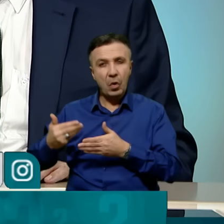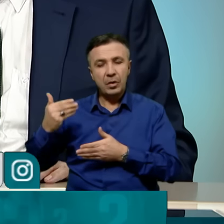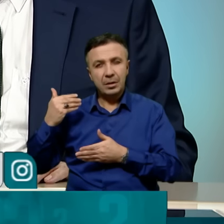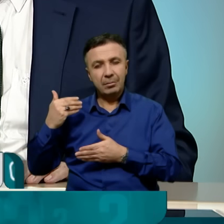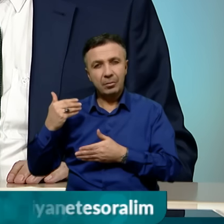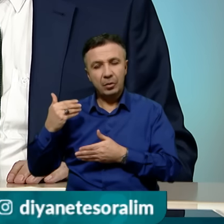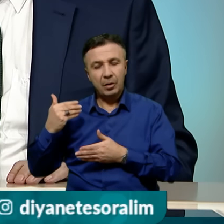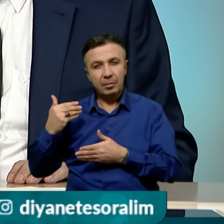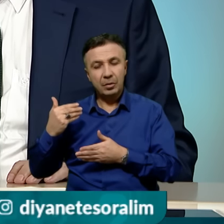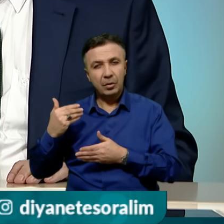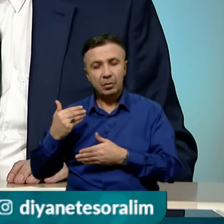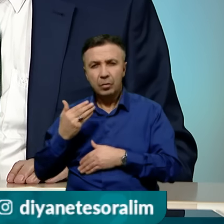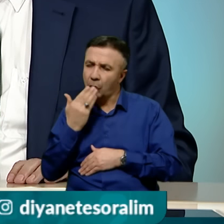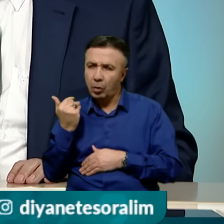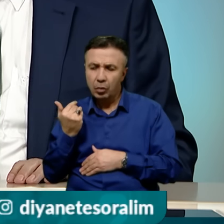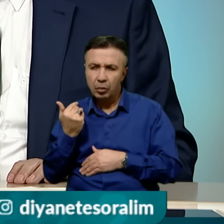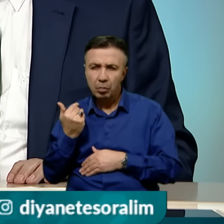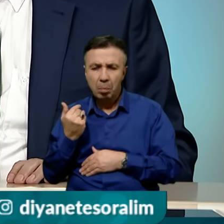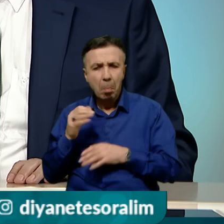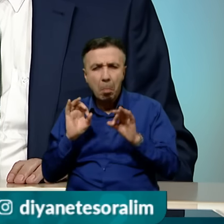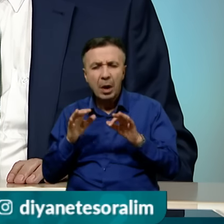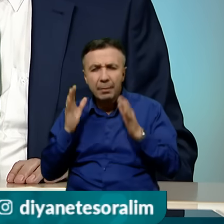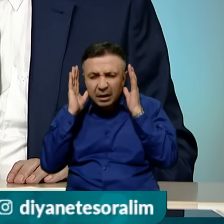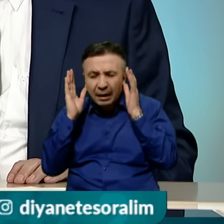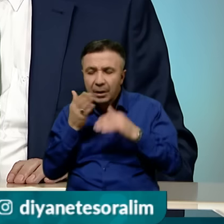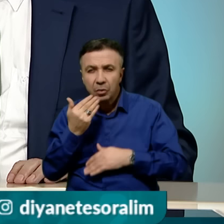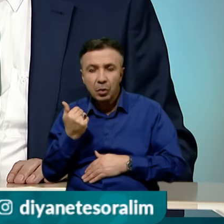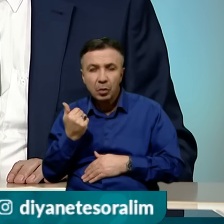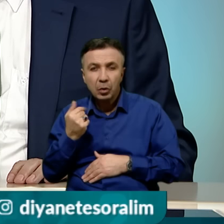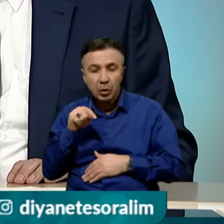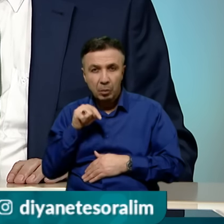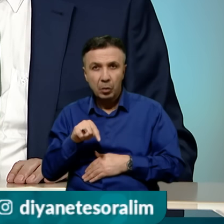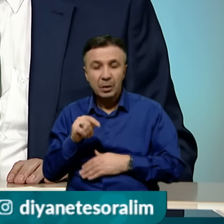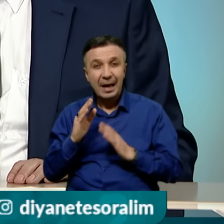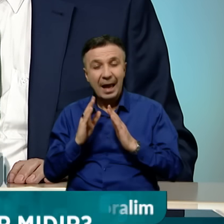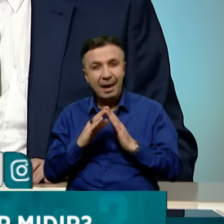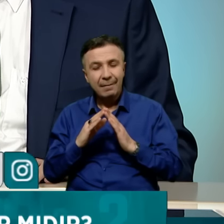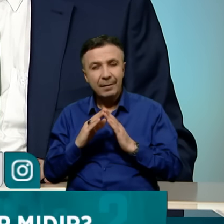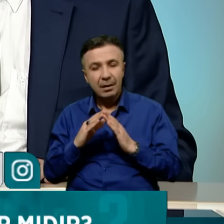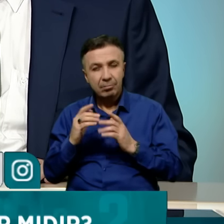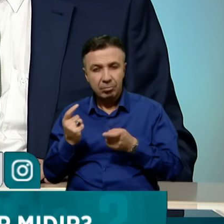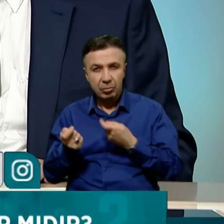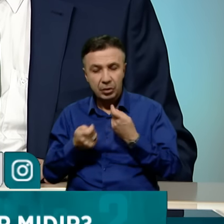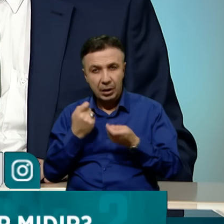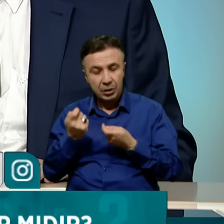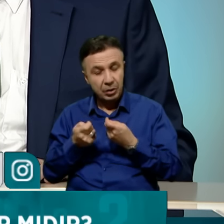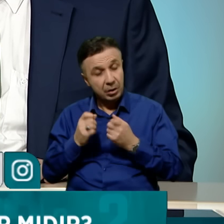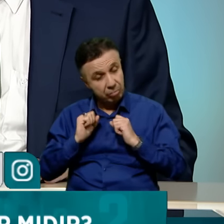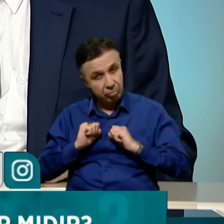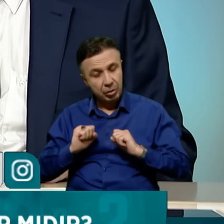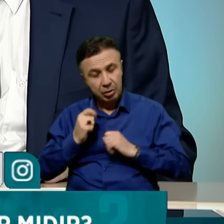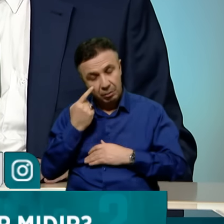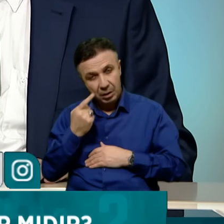Söyleyelim de biraz daha bu konu ile ilgili Çünkü bugün evde çalışırken bakarken aşağı yukarı